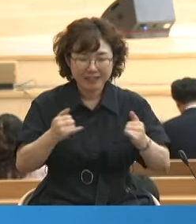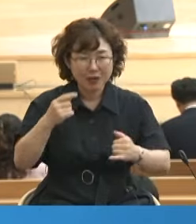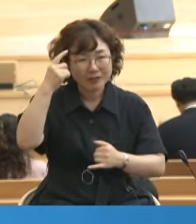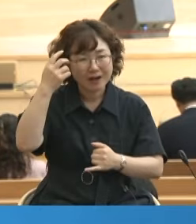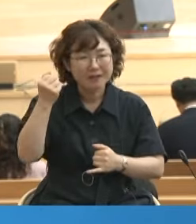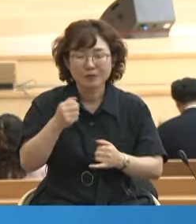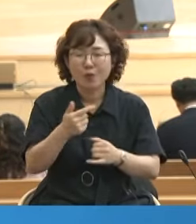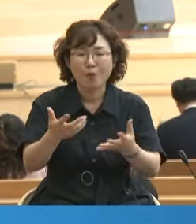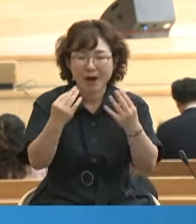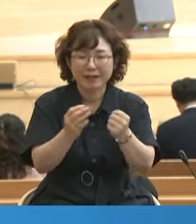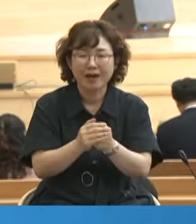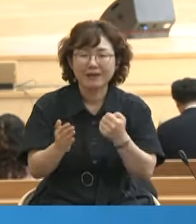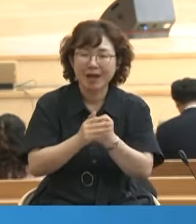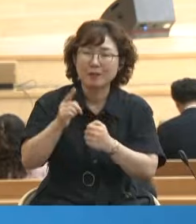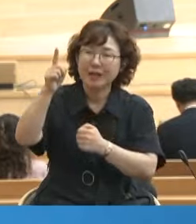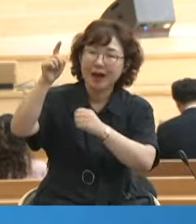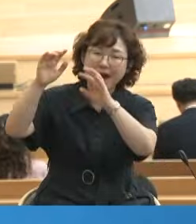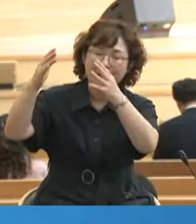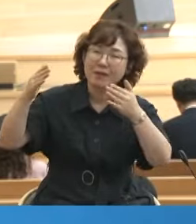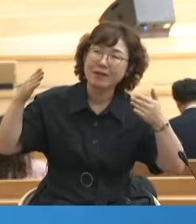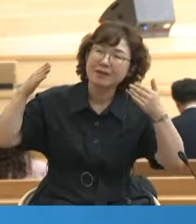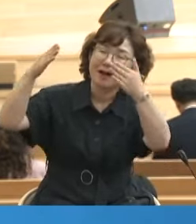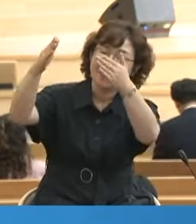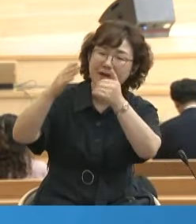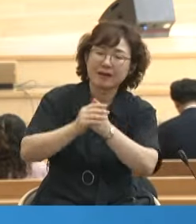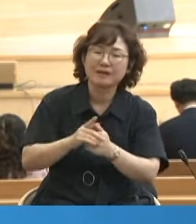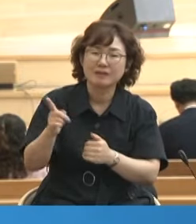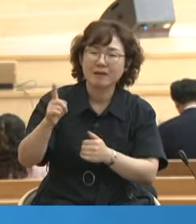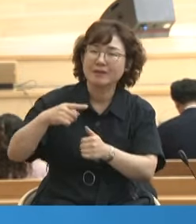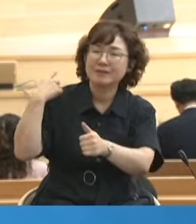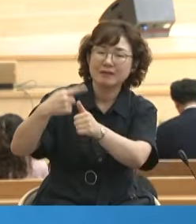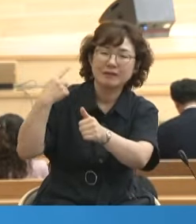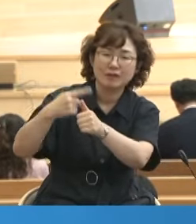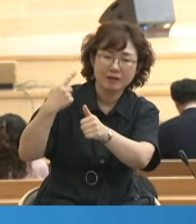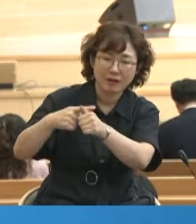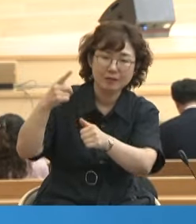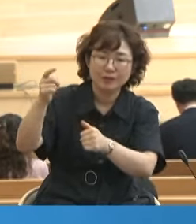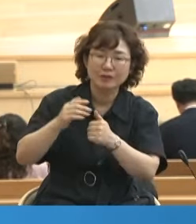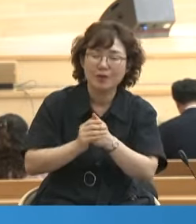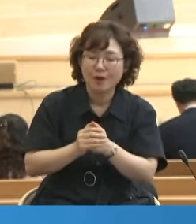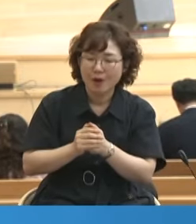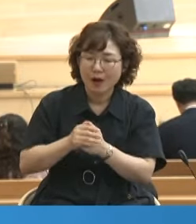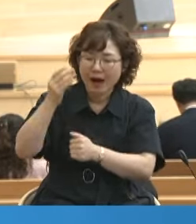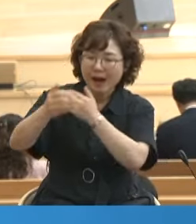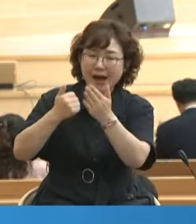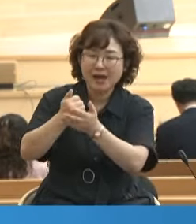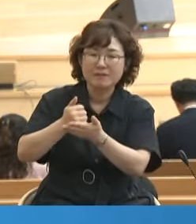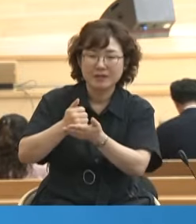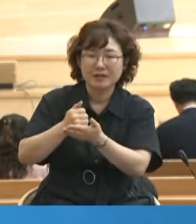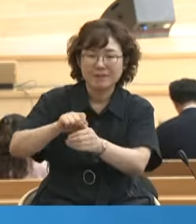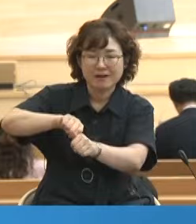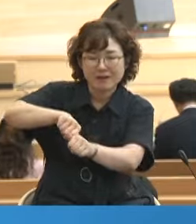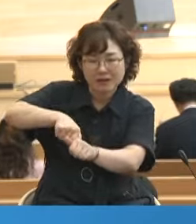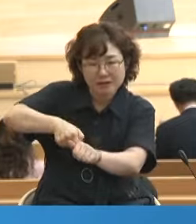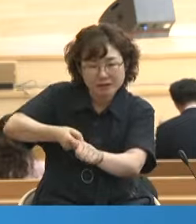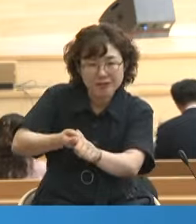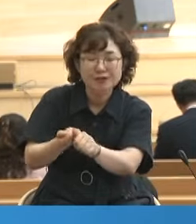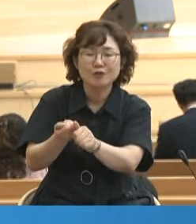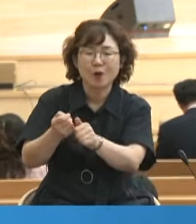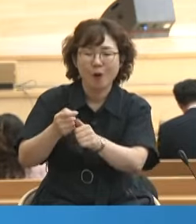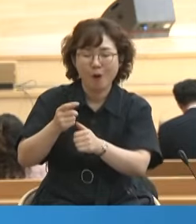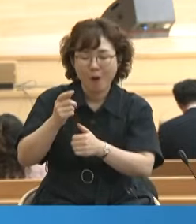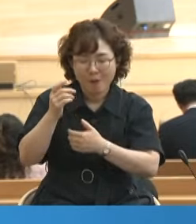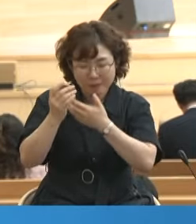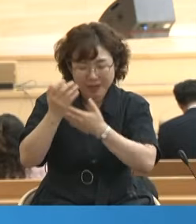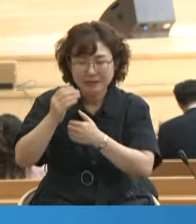앞에 대들듯이 앙칼지게 데모하듯이 하나님의 손목을 비틀면서 하나님 앞에 이거 달라 저거